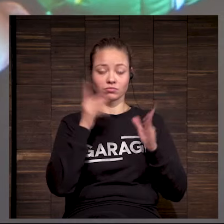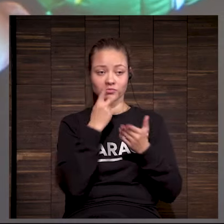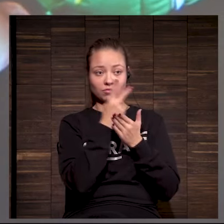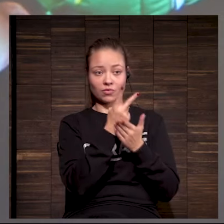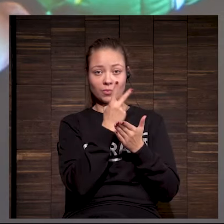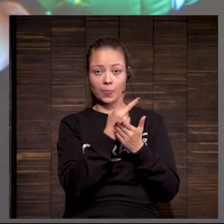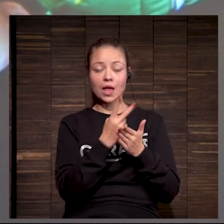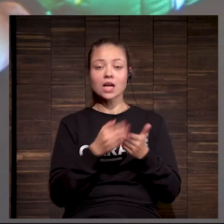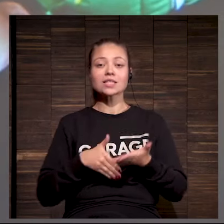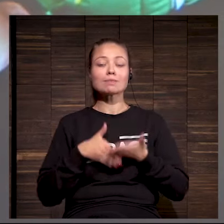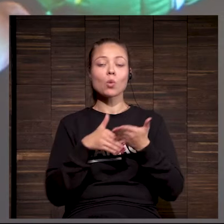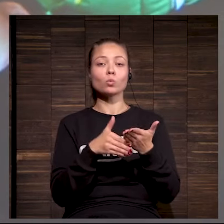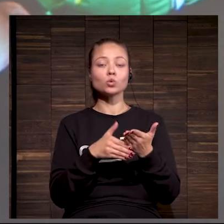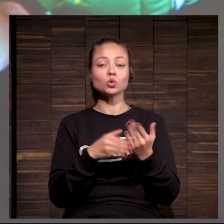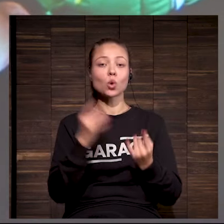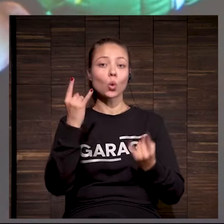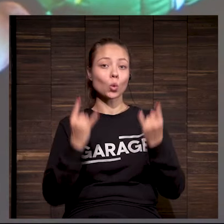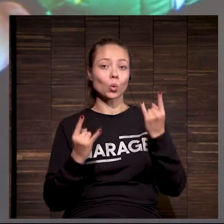кукол